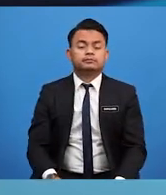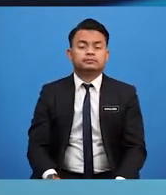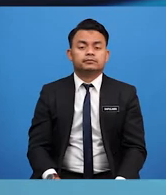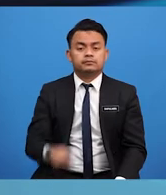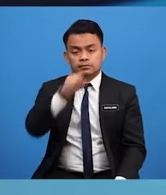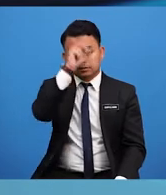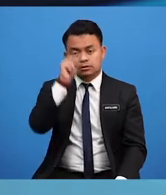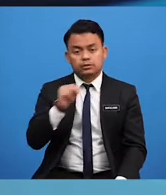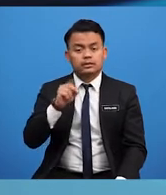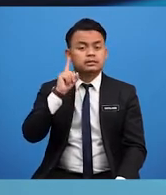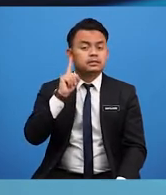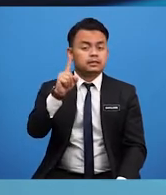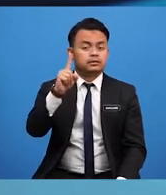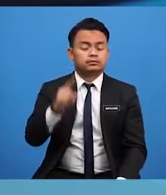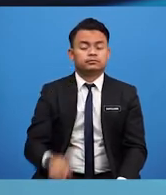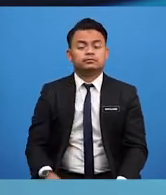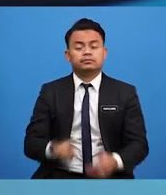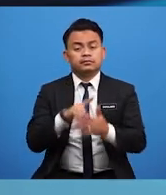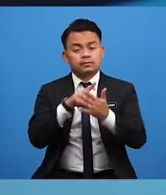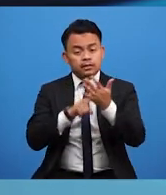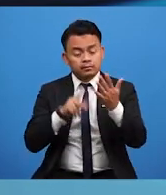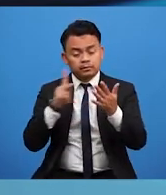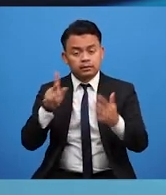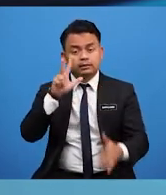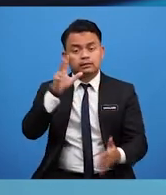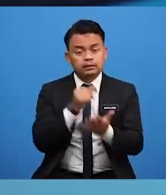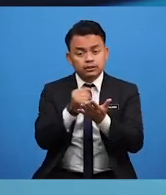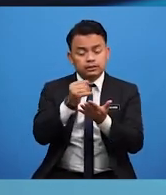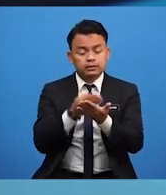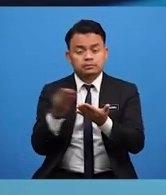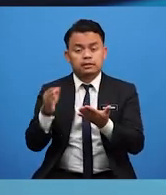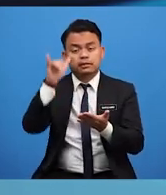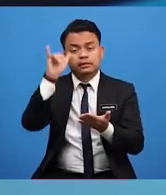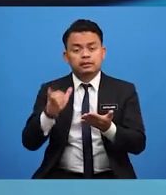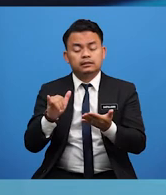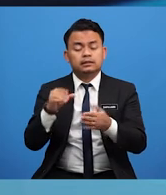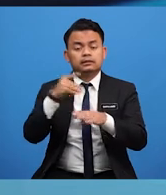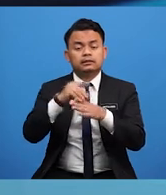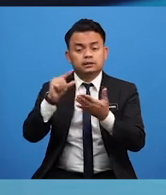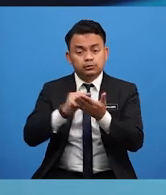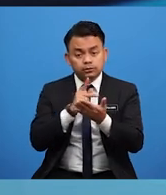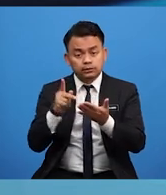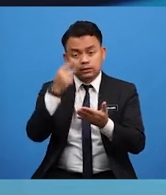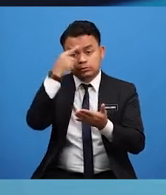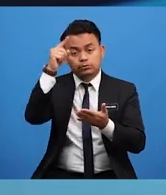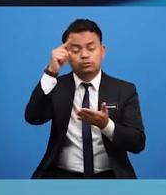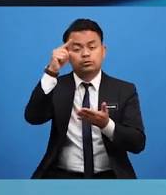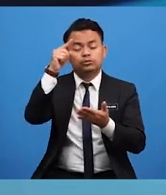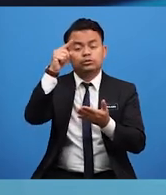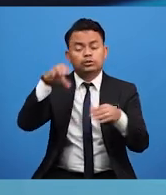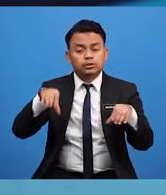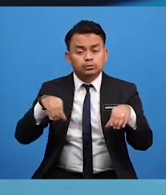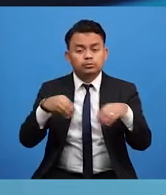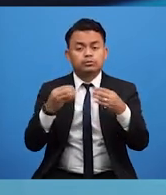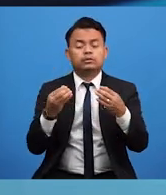1. Apakah tiga jenis bahan yang digunakan untuk menghasilkan pis warna